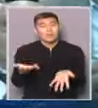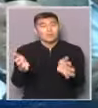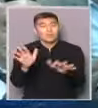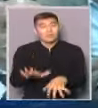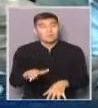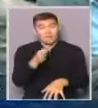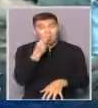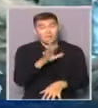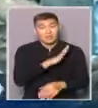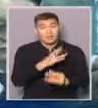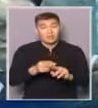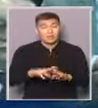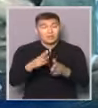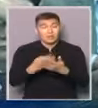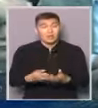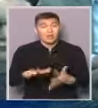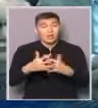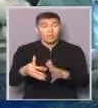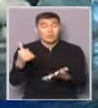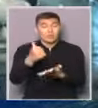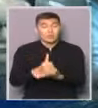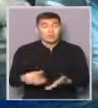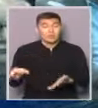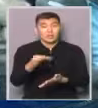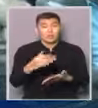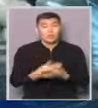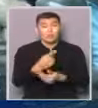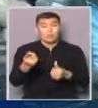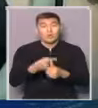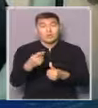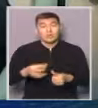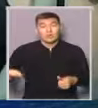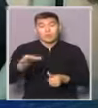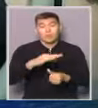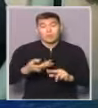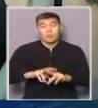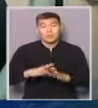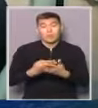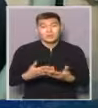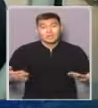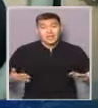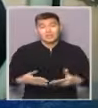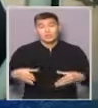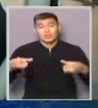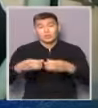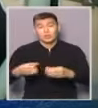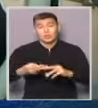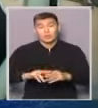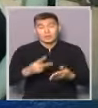деген ұсынысын айтты. Бұл тұрғыда аудан басшысы округке жаңа атау беру облыс көлемінде аномастикалық комиссия